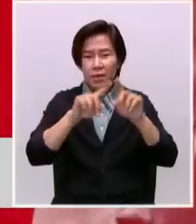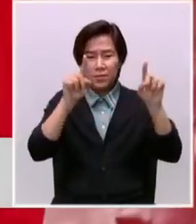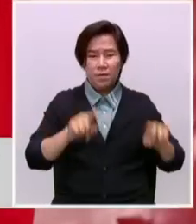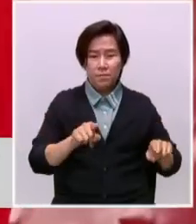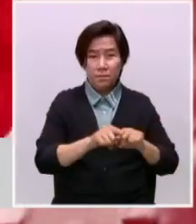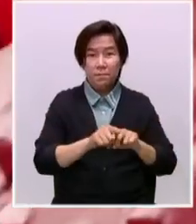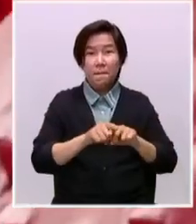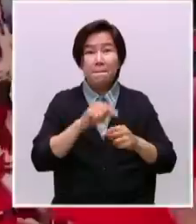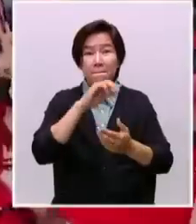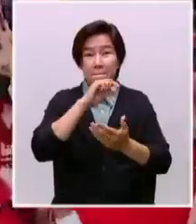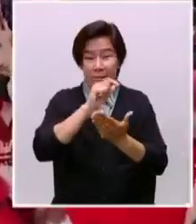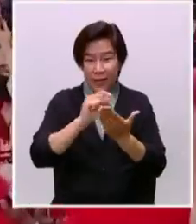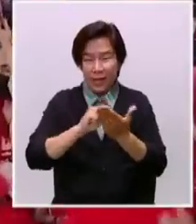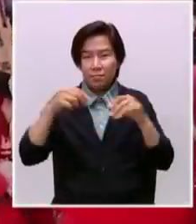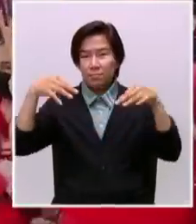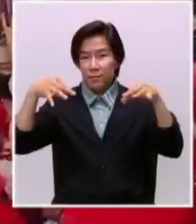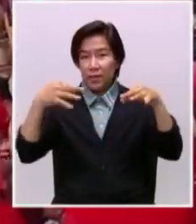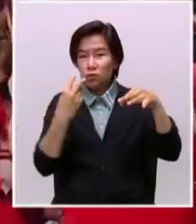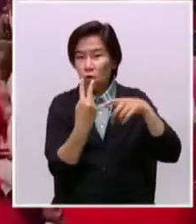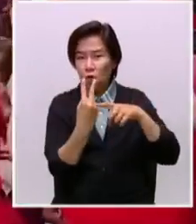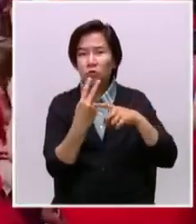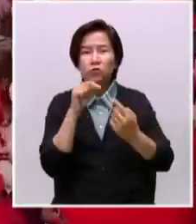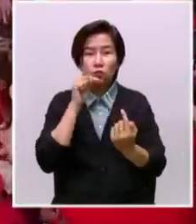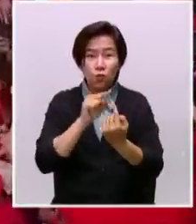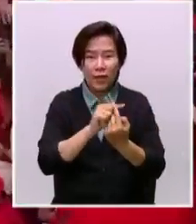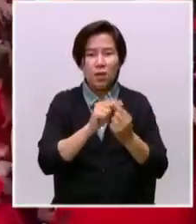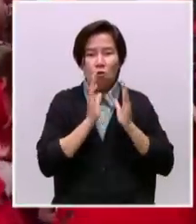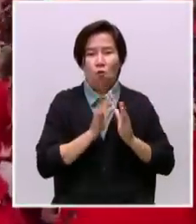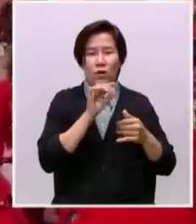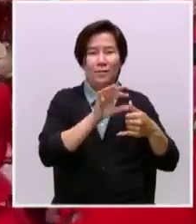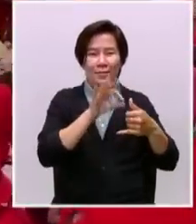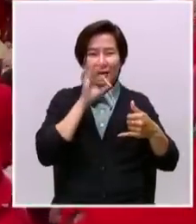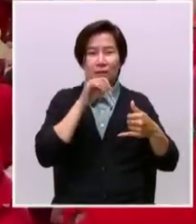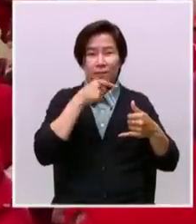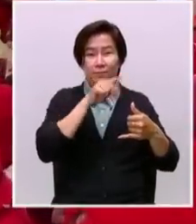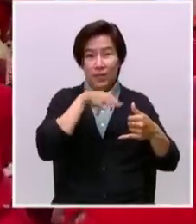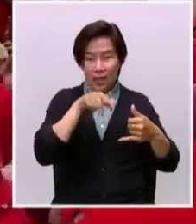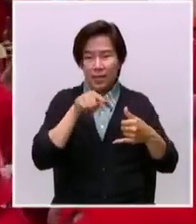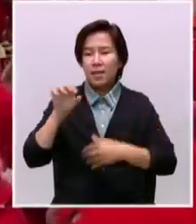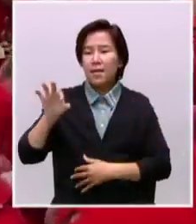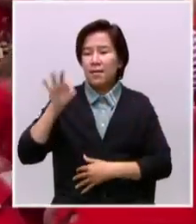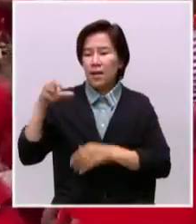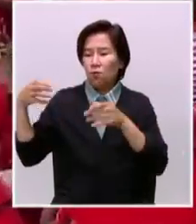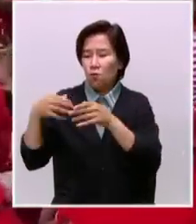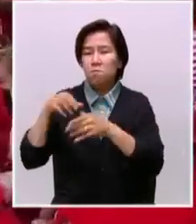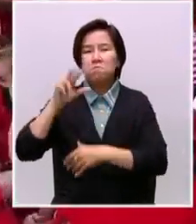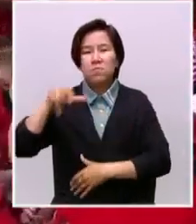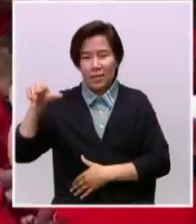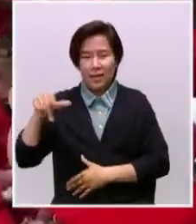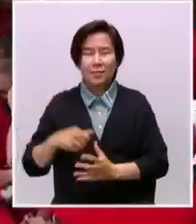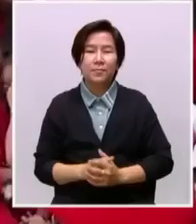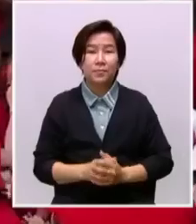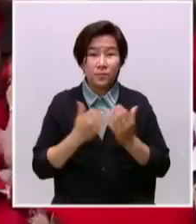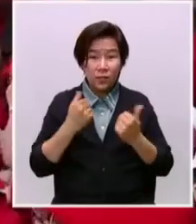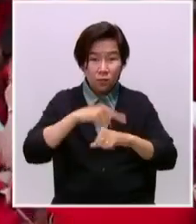คนและเลือกทั้งพรรคเพื่อไทยเพื่อให้ได้เข้าไปจัดตั้งรัฐบาลพรรคเดียวนะคะส่วนในวันนี้เวลา